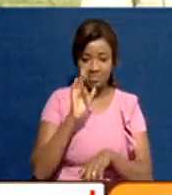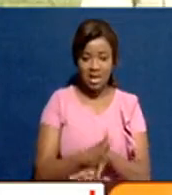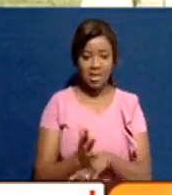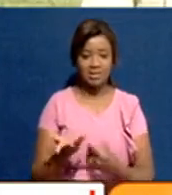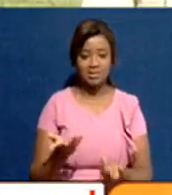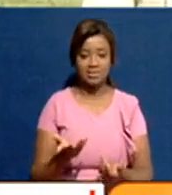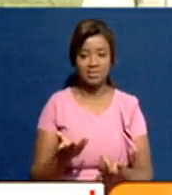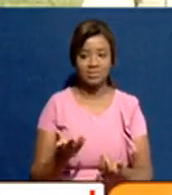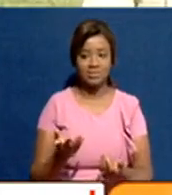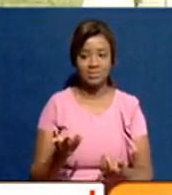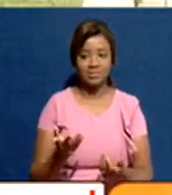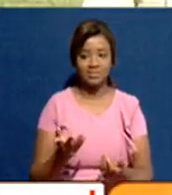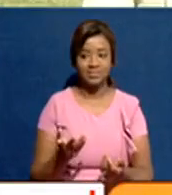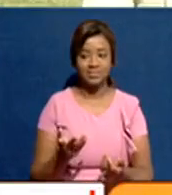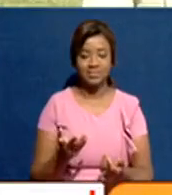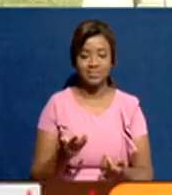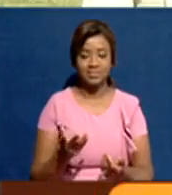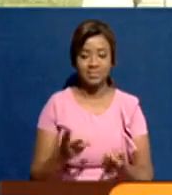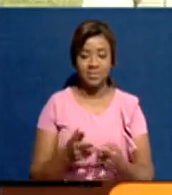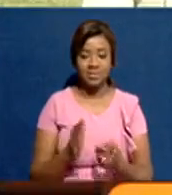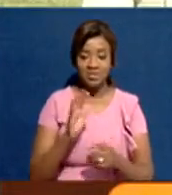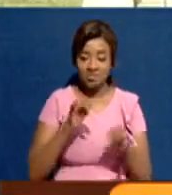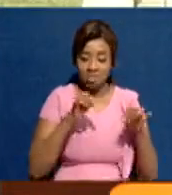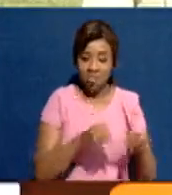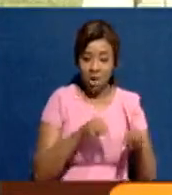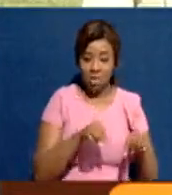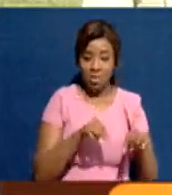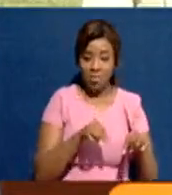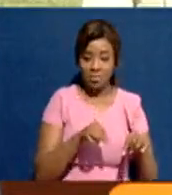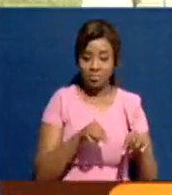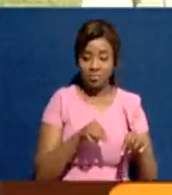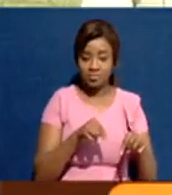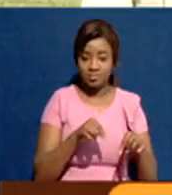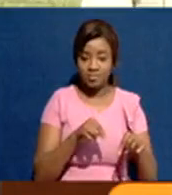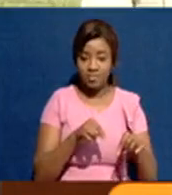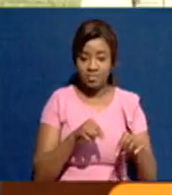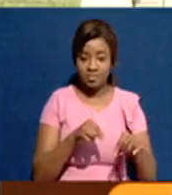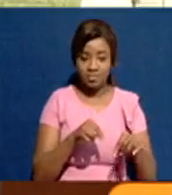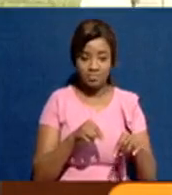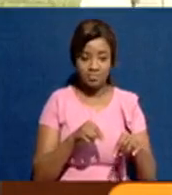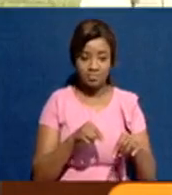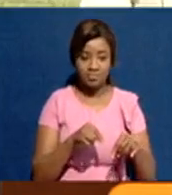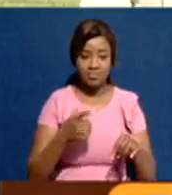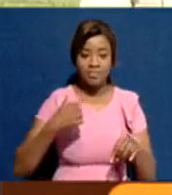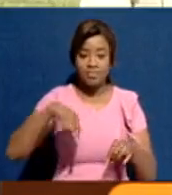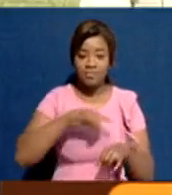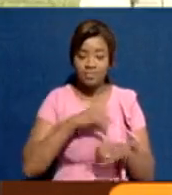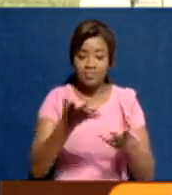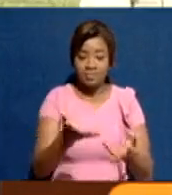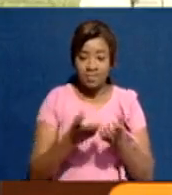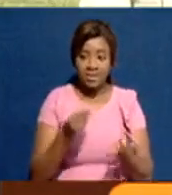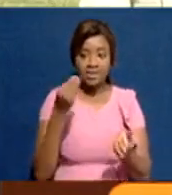kuja ugatuzi. Kuanzia sasa pesa ambazo tunadai serikali